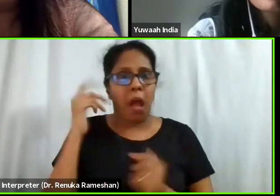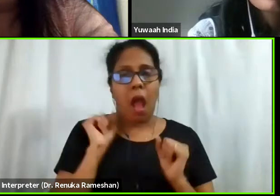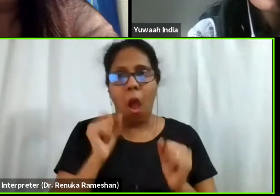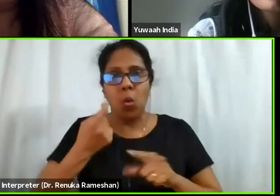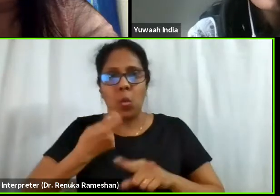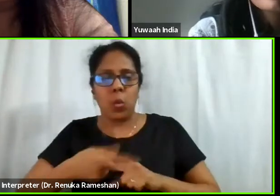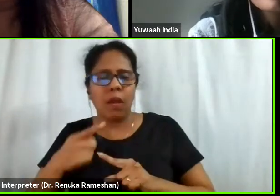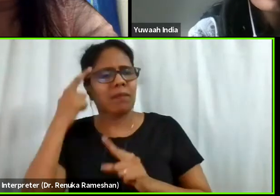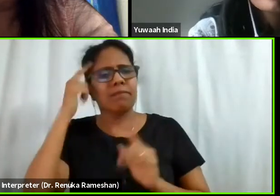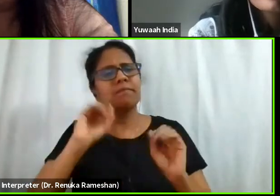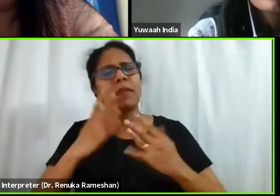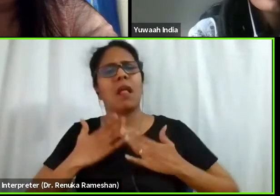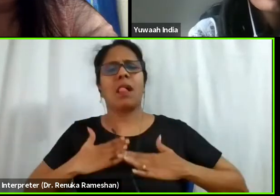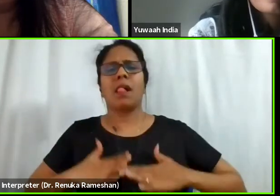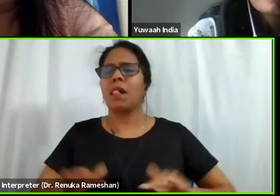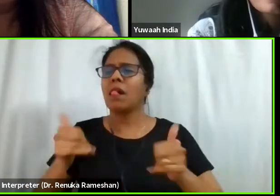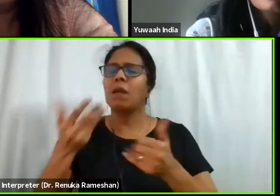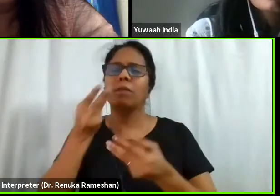रख सकते हैं।